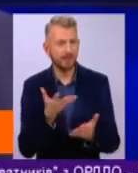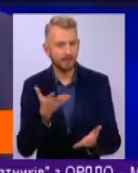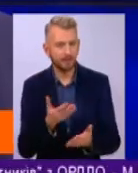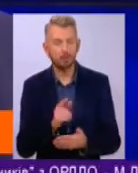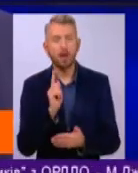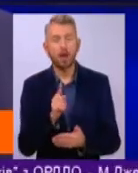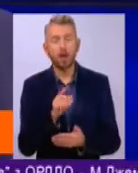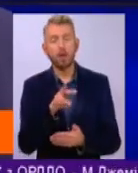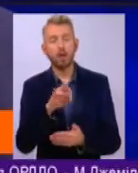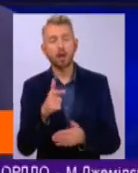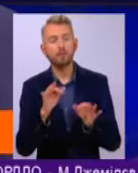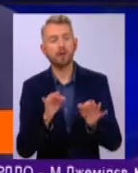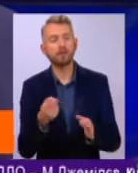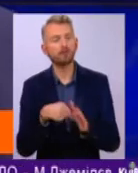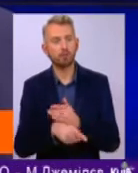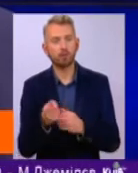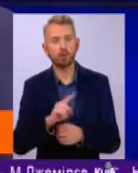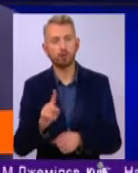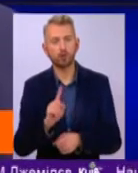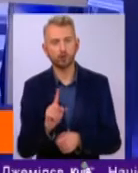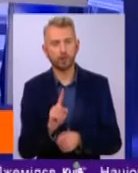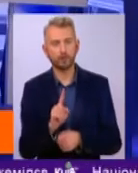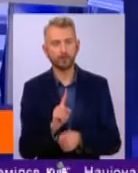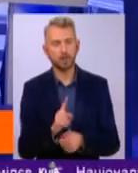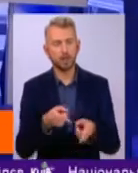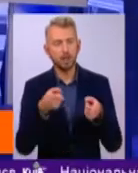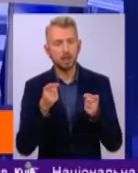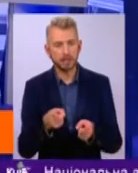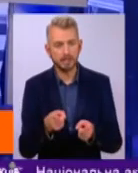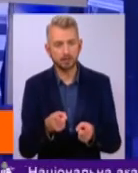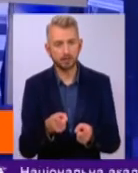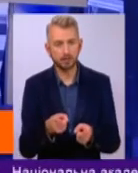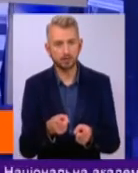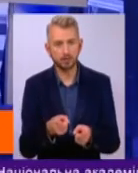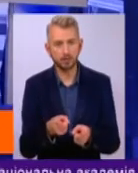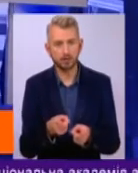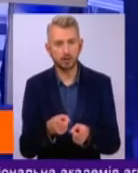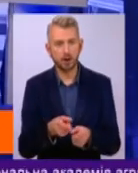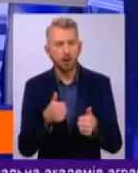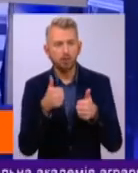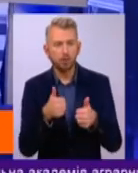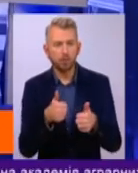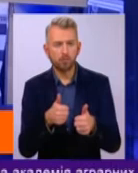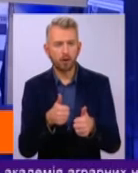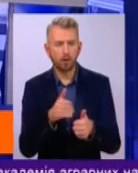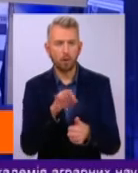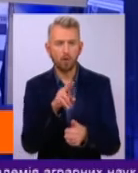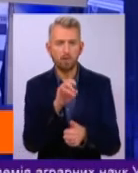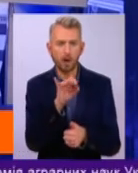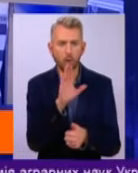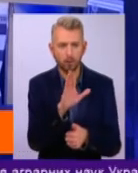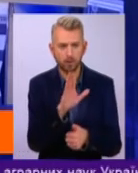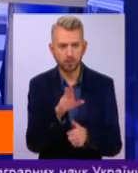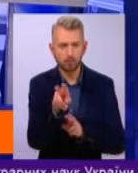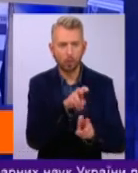Але Олег правий в чому? В тому, що дійсно розвідників добрих, оперів з великої літери